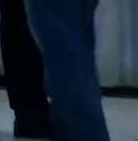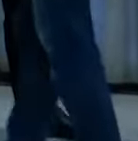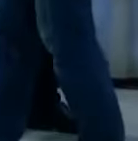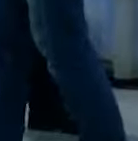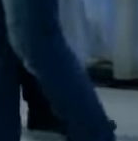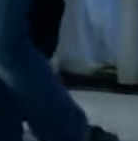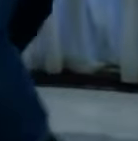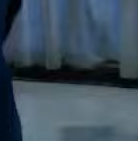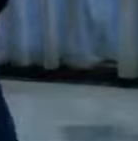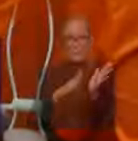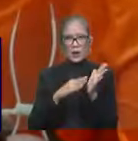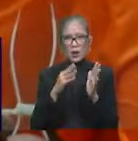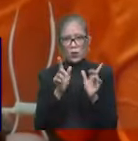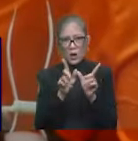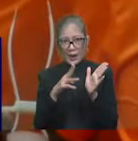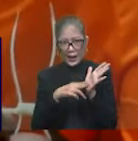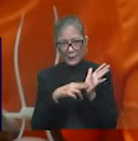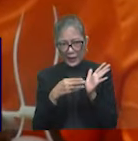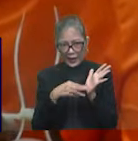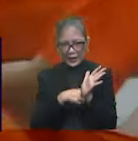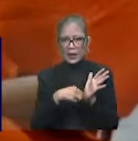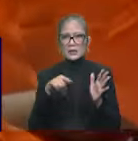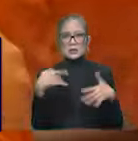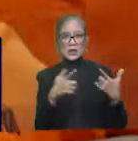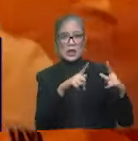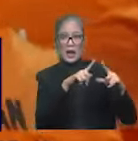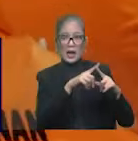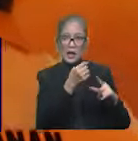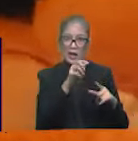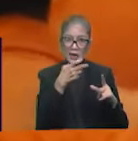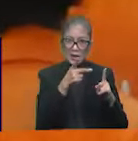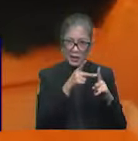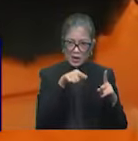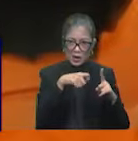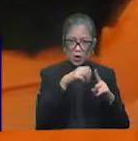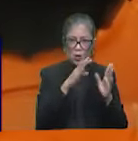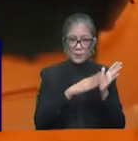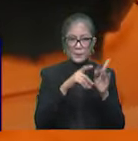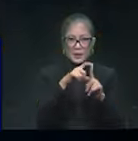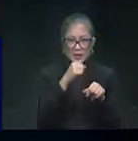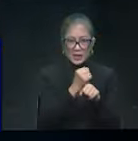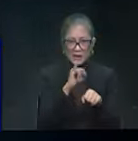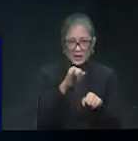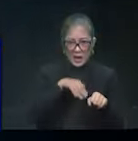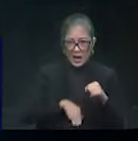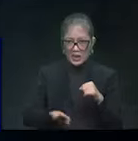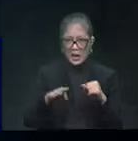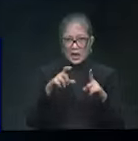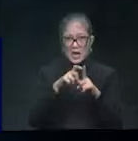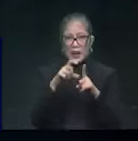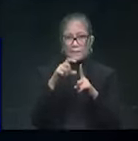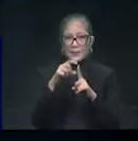itu ada tersangka Denden Imaduddin Soleh, ketua tim ahli di Kemenkomdigi, putra anggota DPRD Sumedang. Total